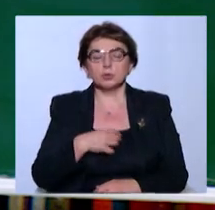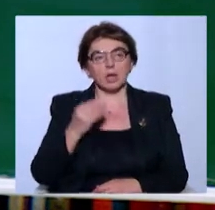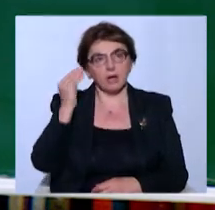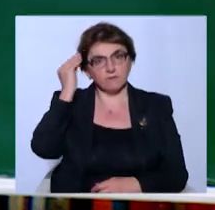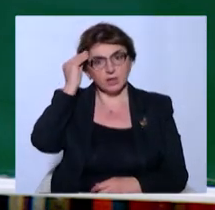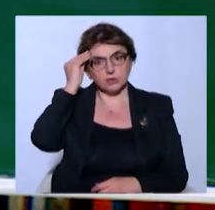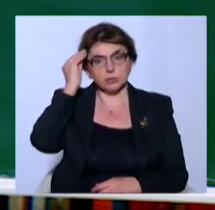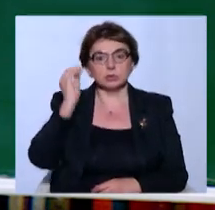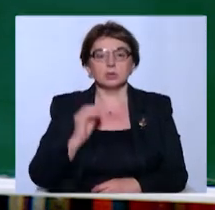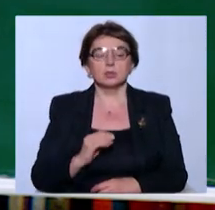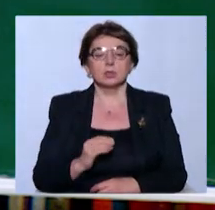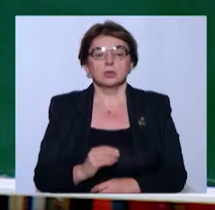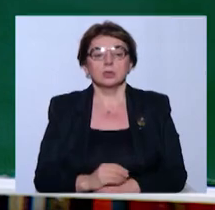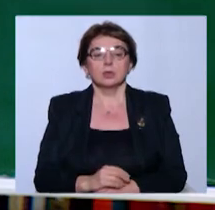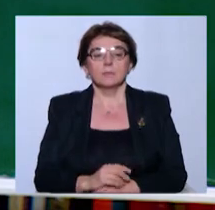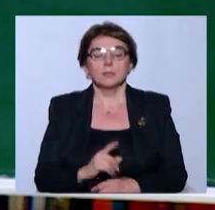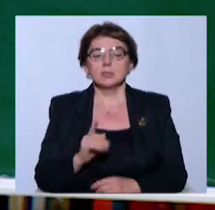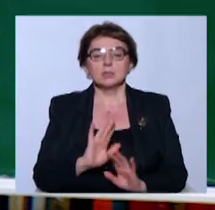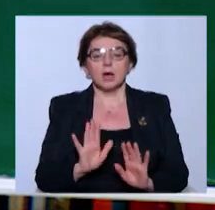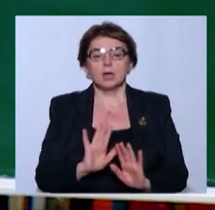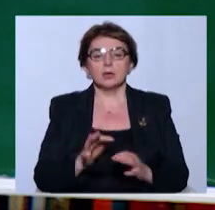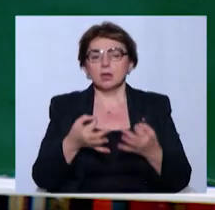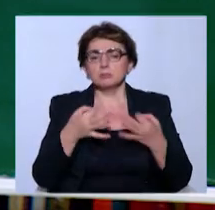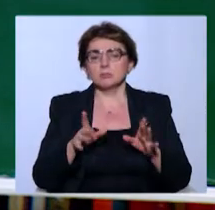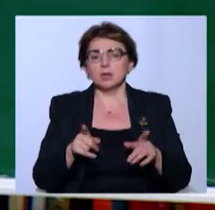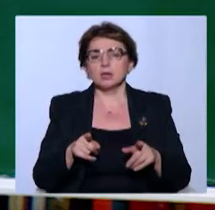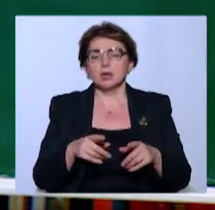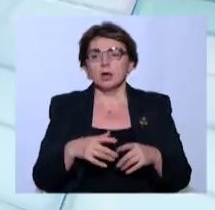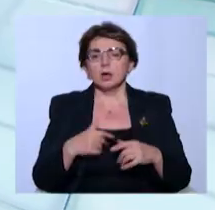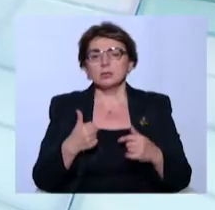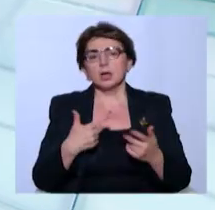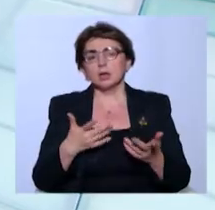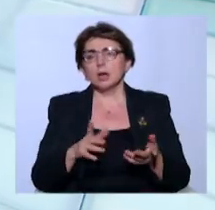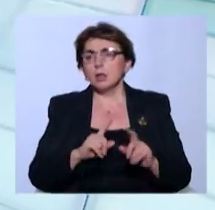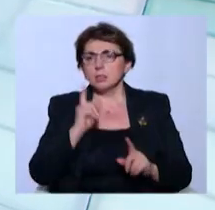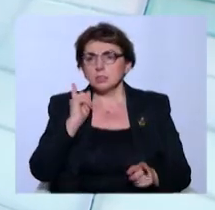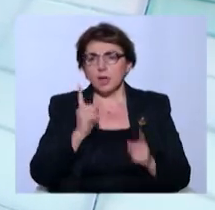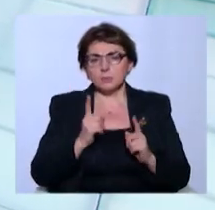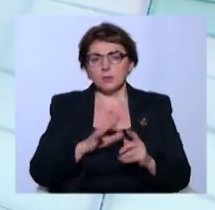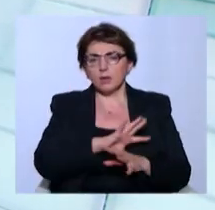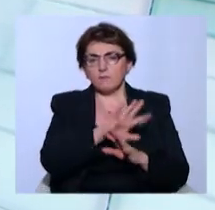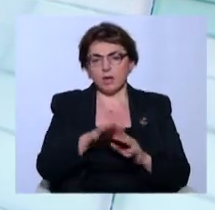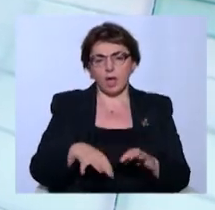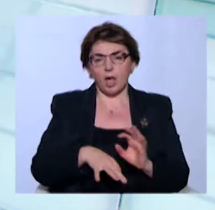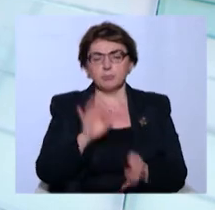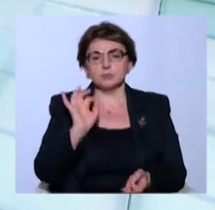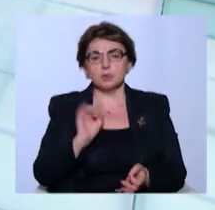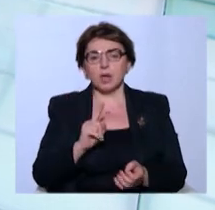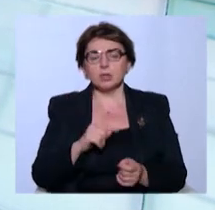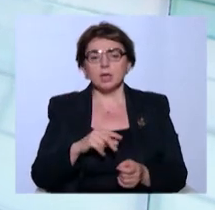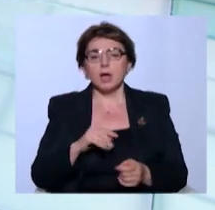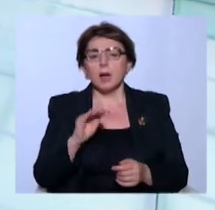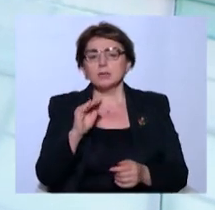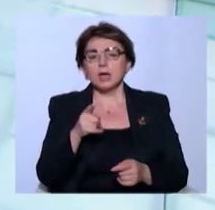მოდი განვიხილოთ წყლის ცხოველები, აი თევზები. თევზებს აქვს სოლისებული სხეული, სუნთქავენ ლაყუჩებით